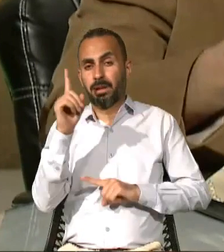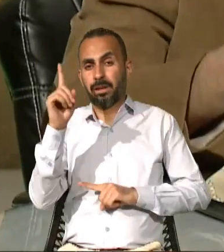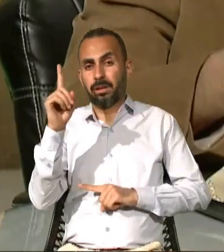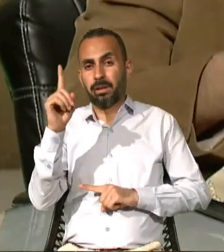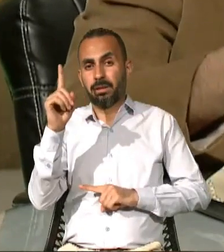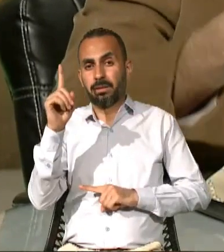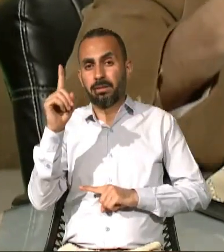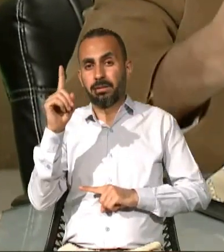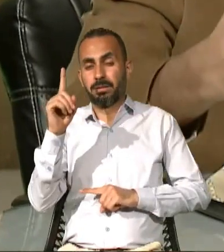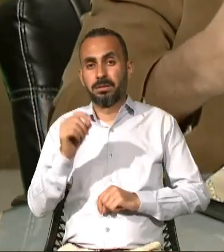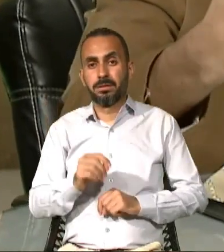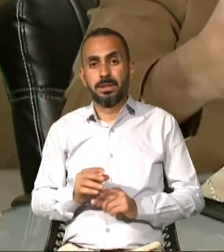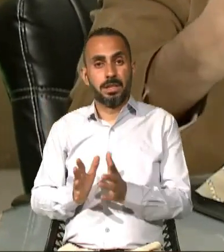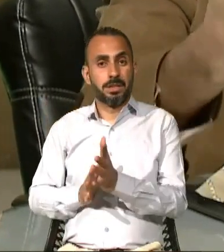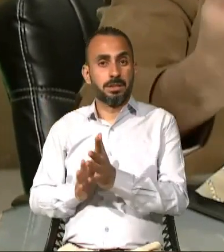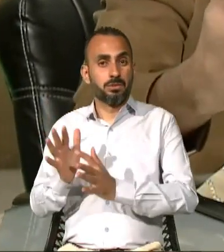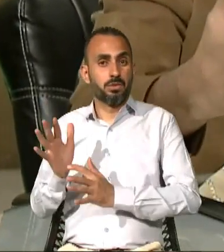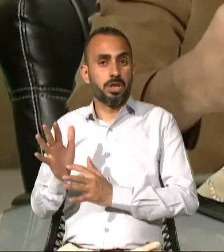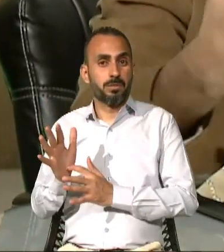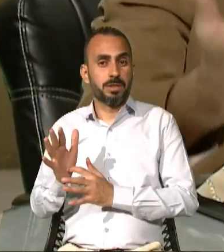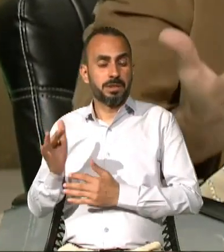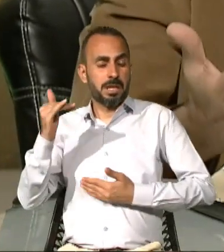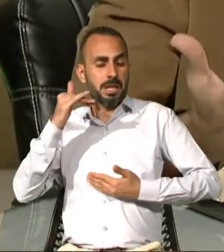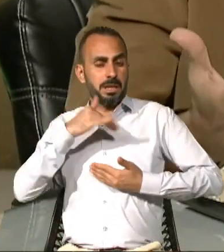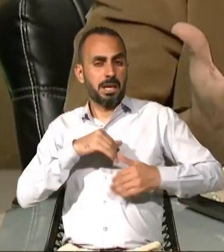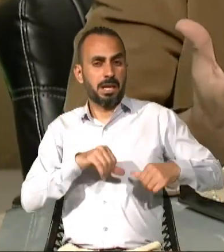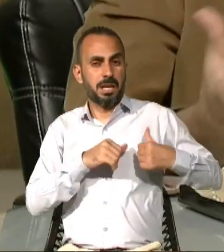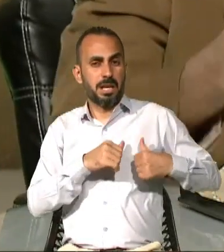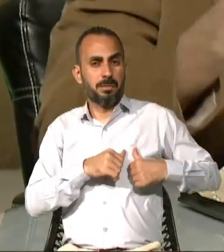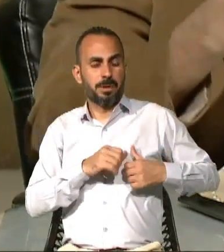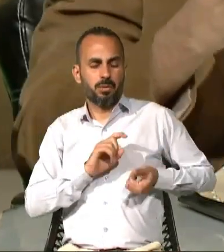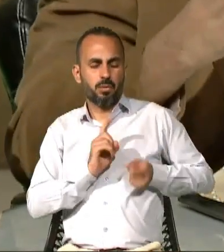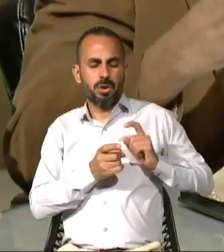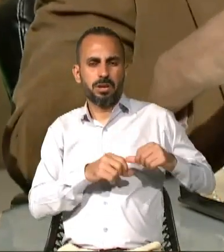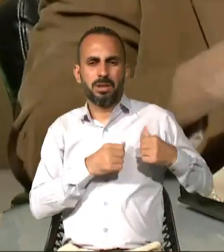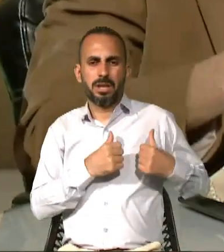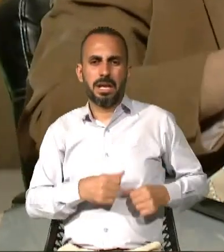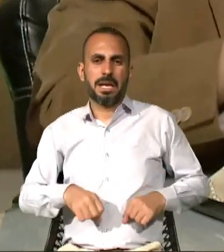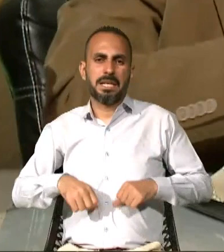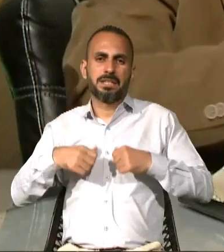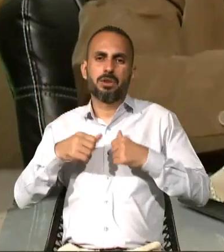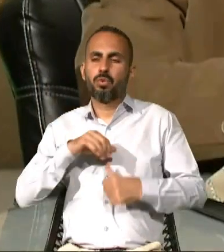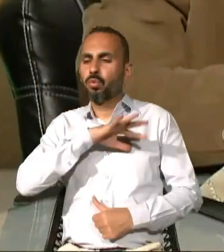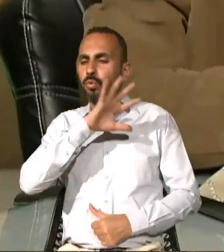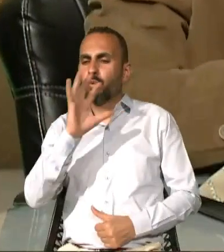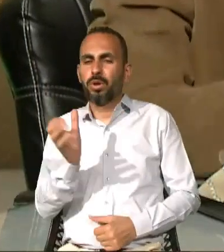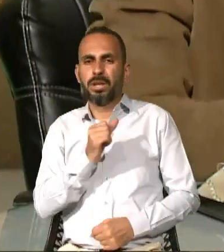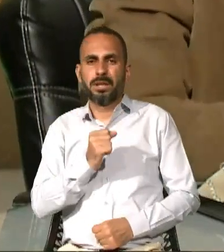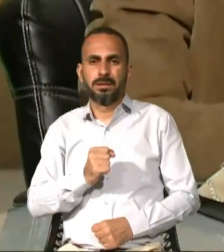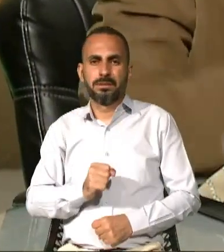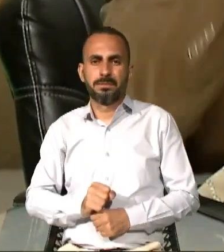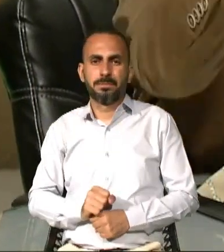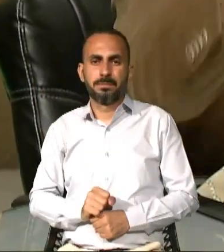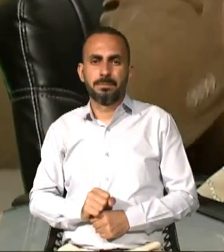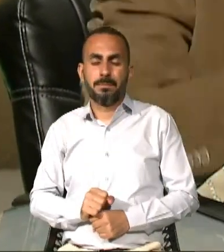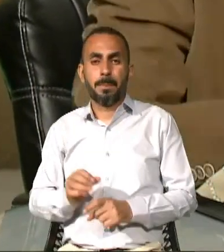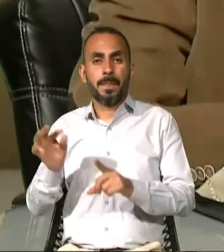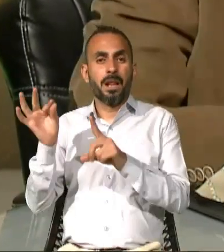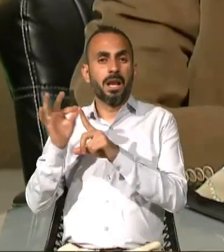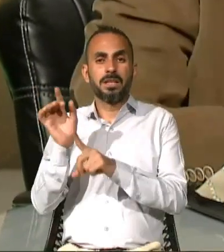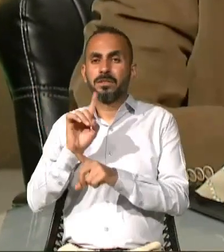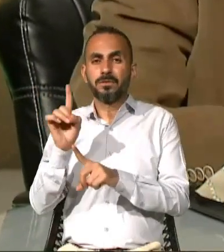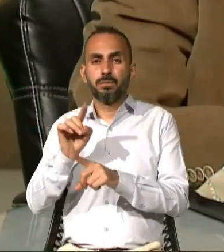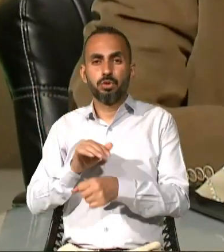انت المسيح دخل قلبك وغير حياتك. فانجاز التعبير مش الهدف الكورونا، الهدف انت.